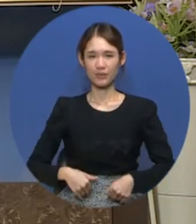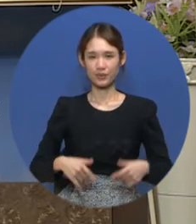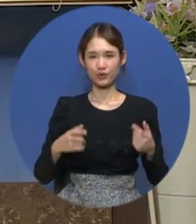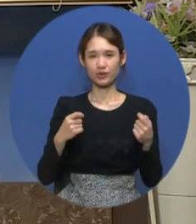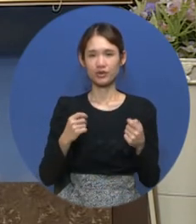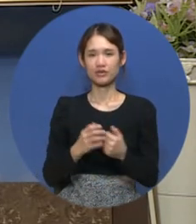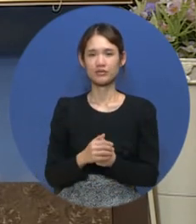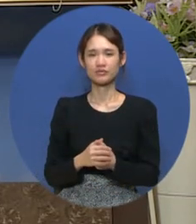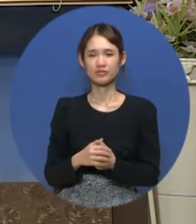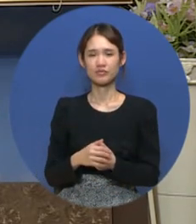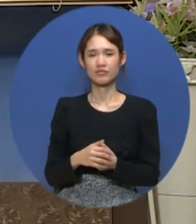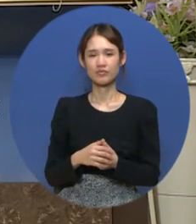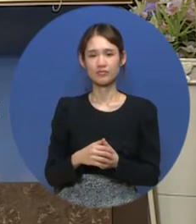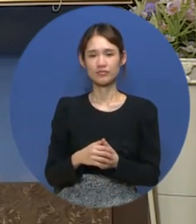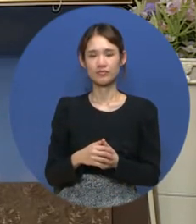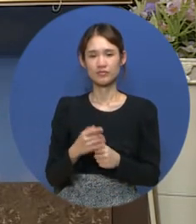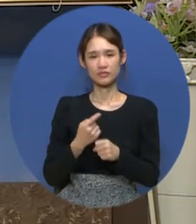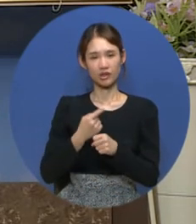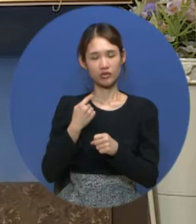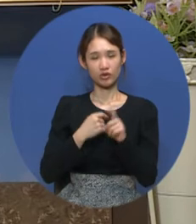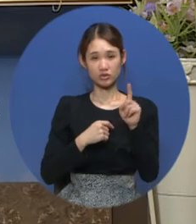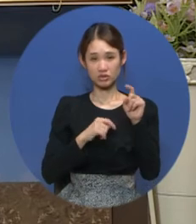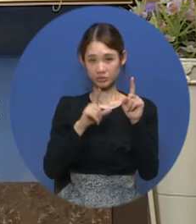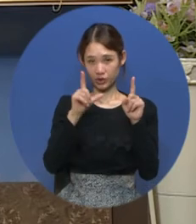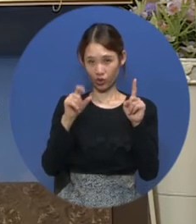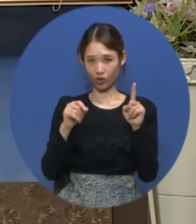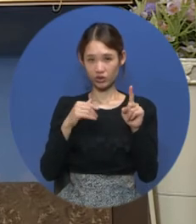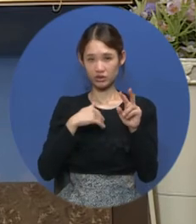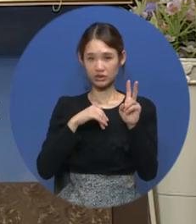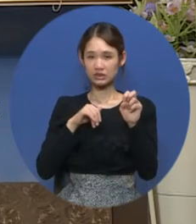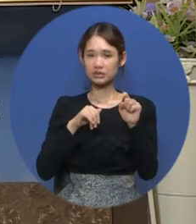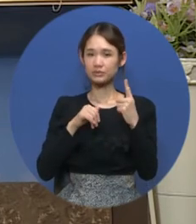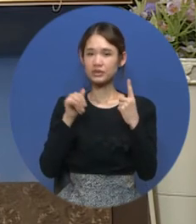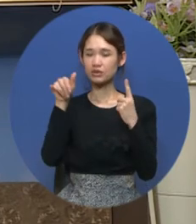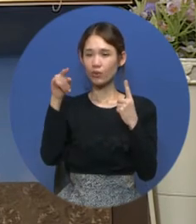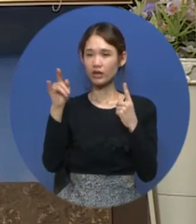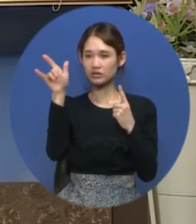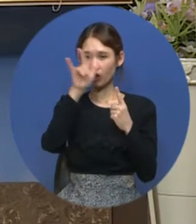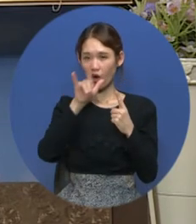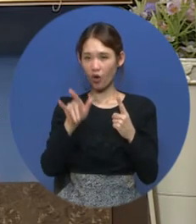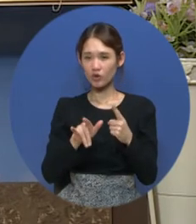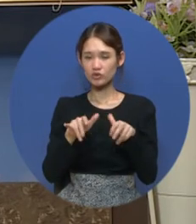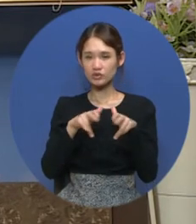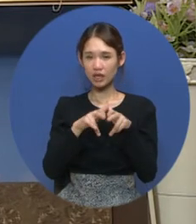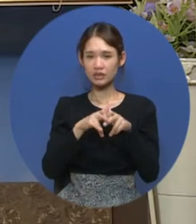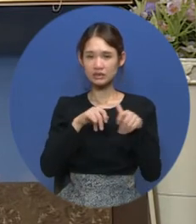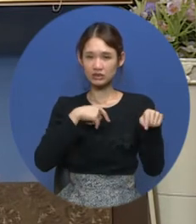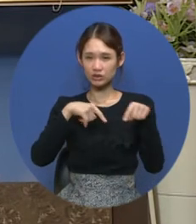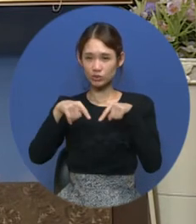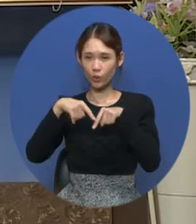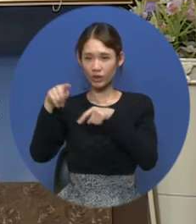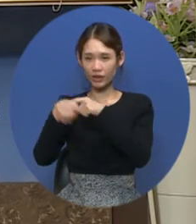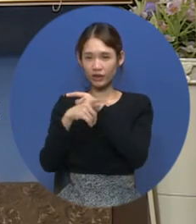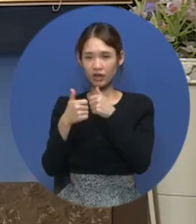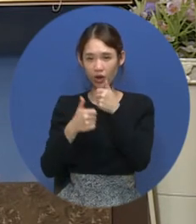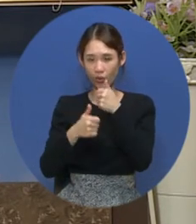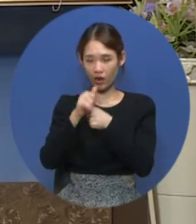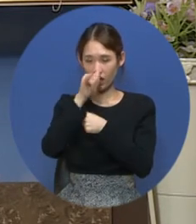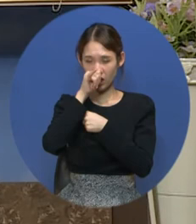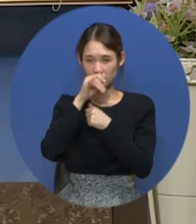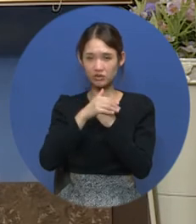같은데요 어 작년 11월에 제 21회 전국 장애인 지도자 대회 가 개최된다고